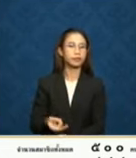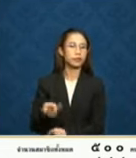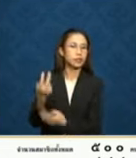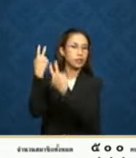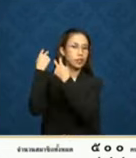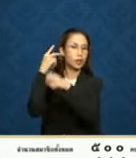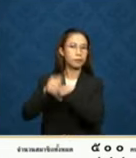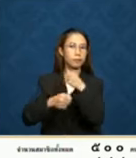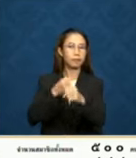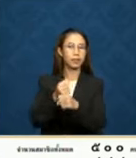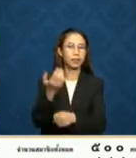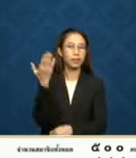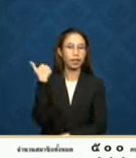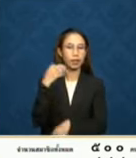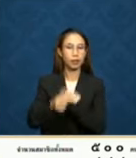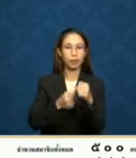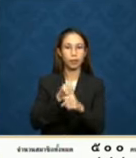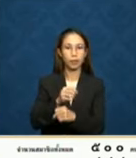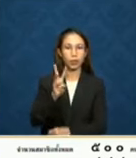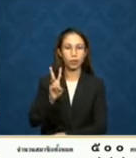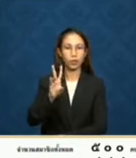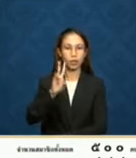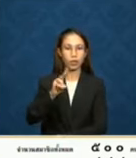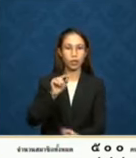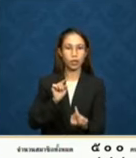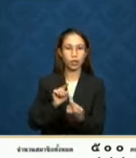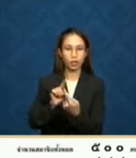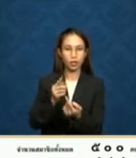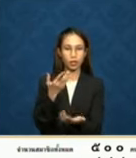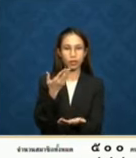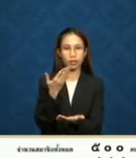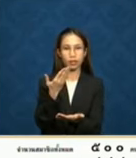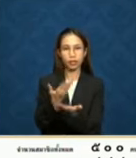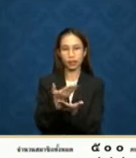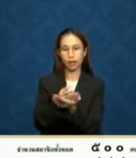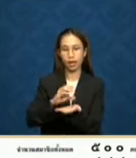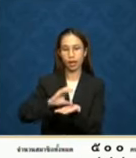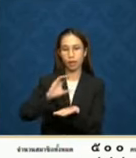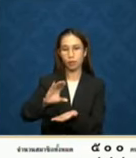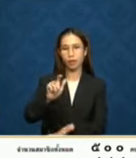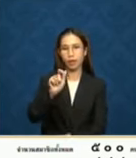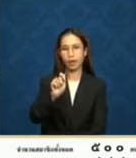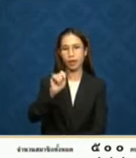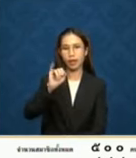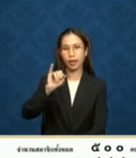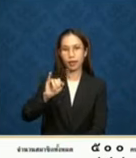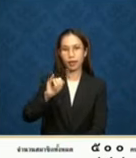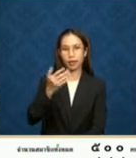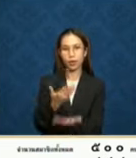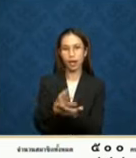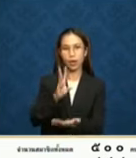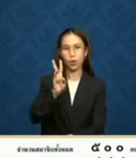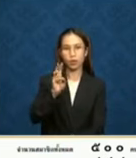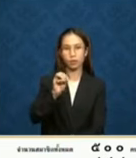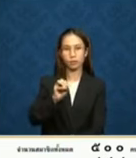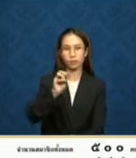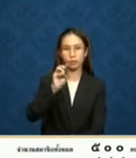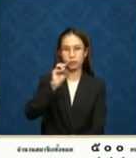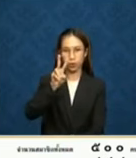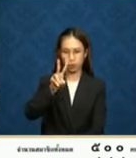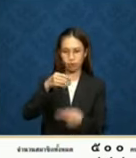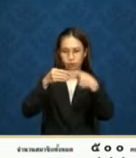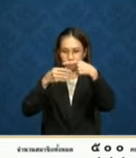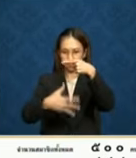ในงบ 67 มีการตั้งงบที่เกี่ยวกับ AI ปรัญาประดิร รวมกว่า 62 รายการนะครั